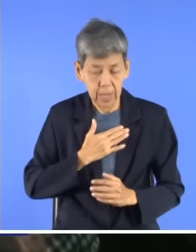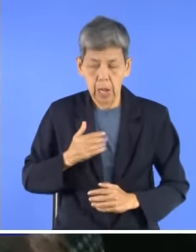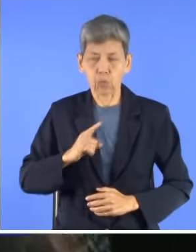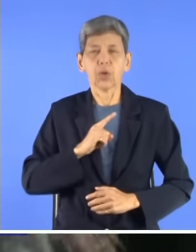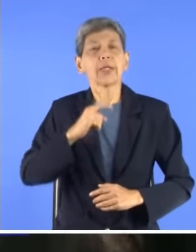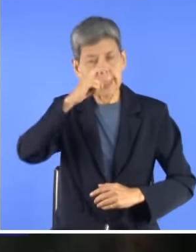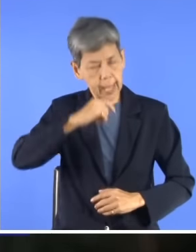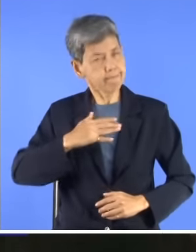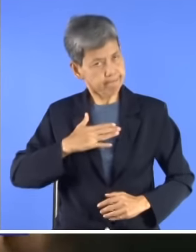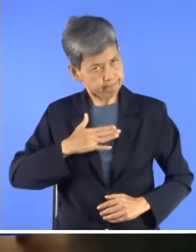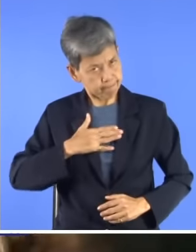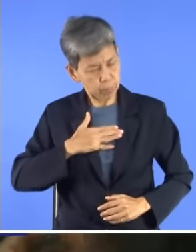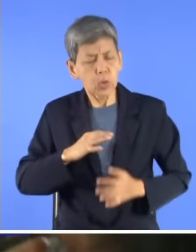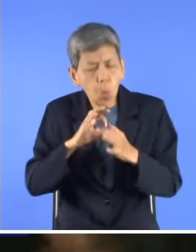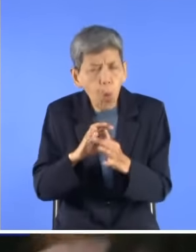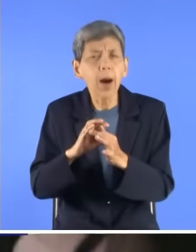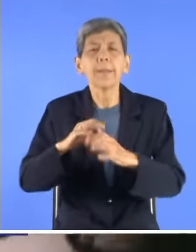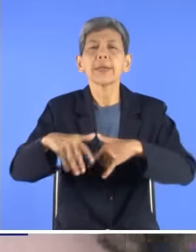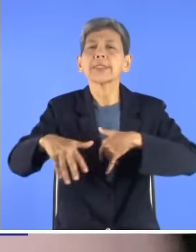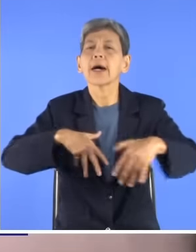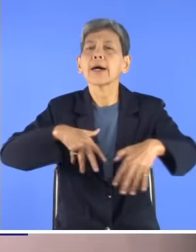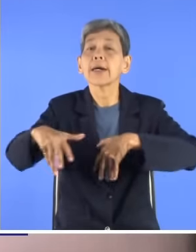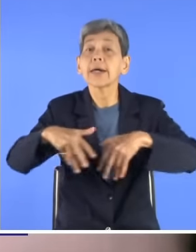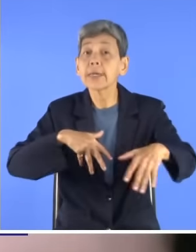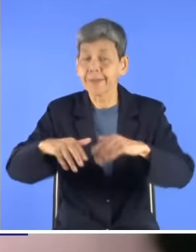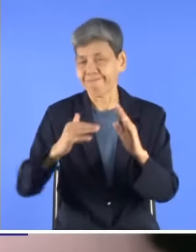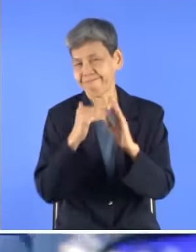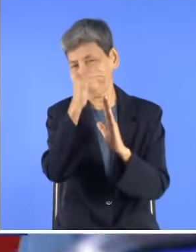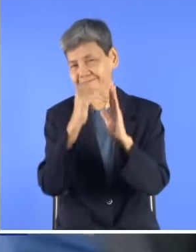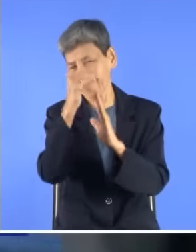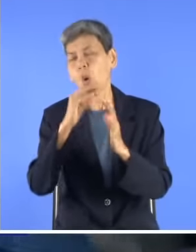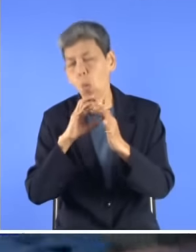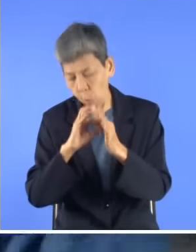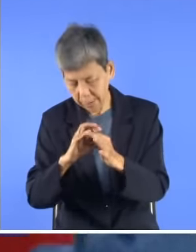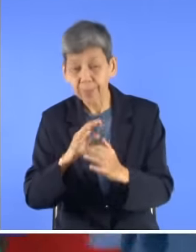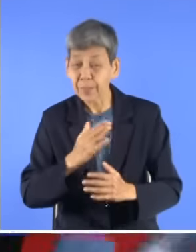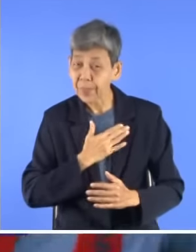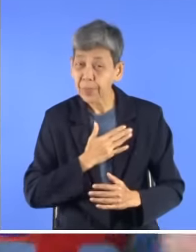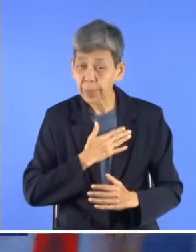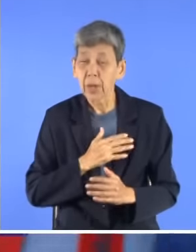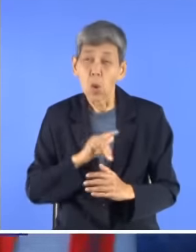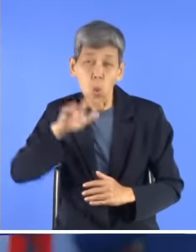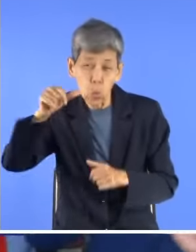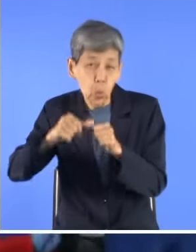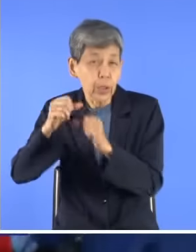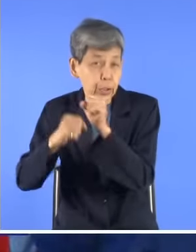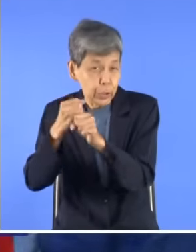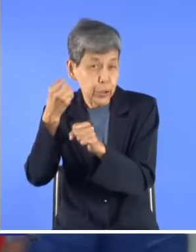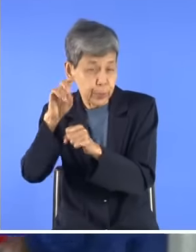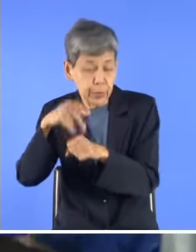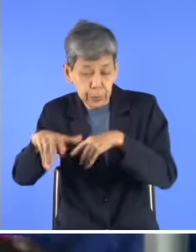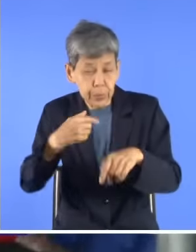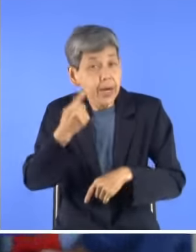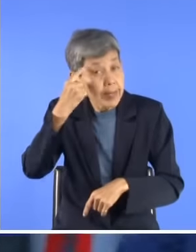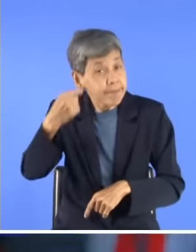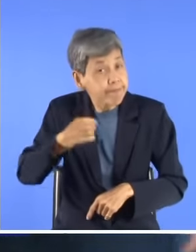คนไทยคนหนึ่งที่เป็นห่วงประชาชนโดยเฉพาะพื้นที่ในภาคเหนือเนี่ยนะครับผมเนี่ยอยู่เมืองนอกมา17ปีพี่น้องยังไม่ลืม